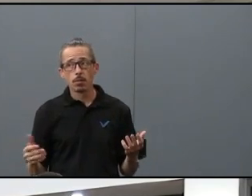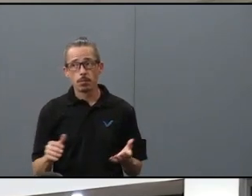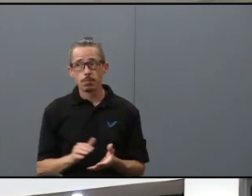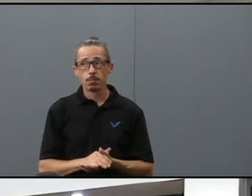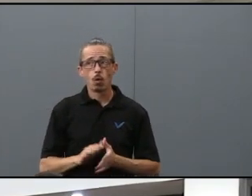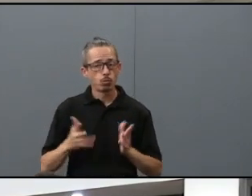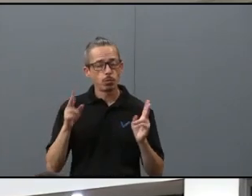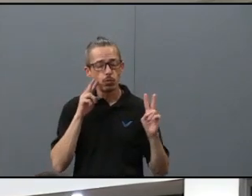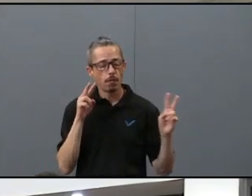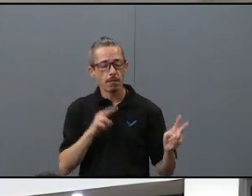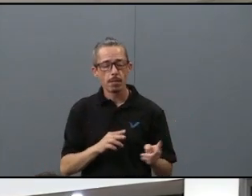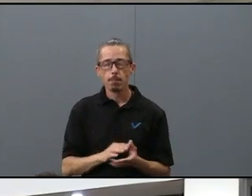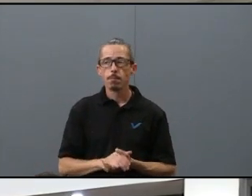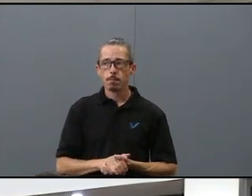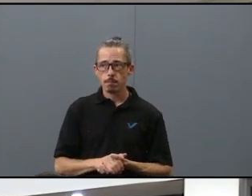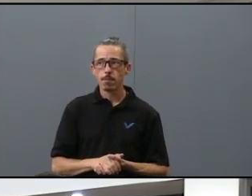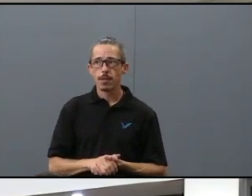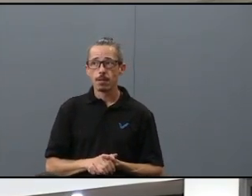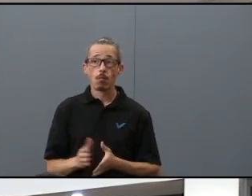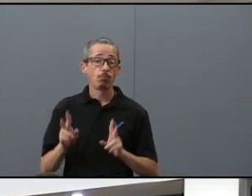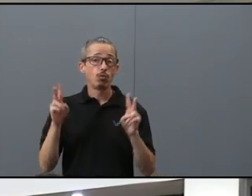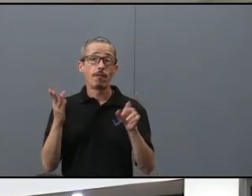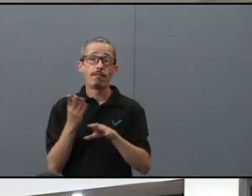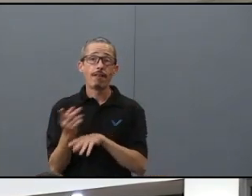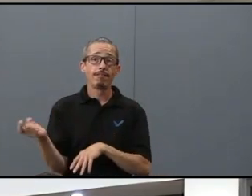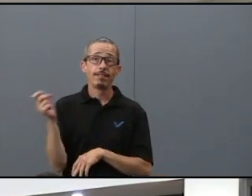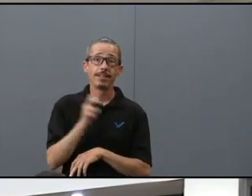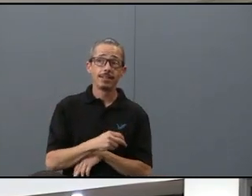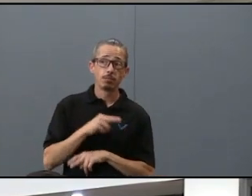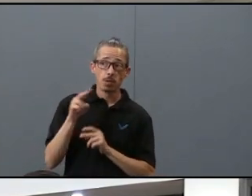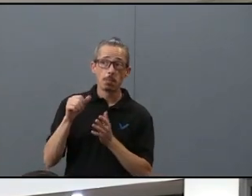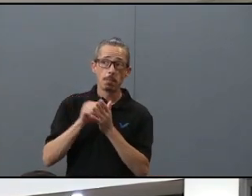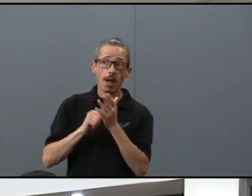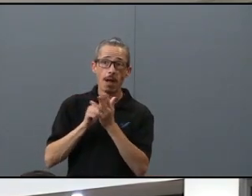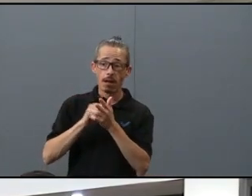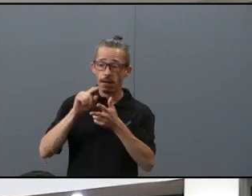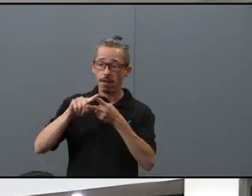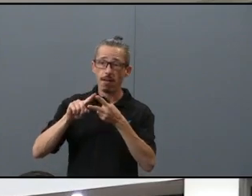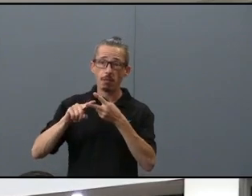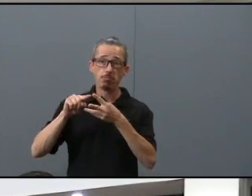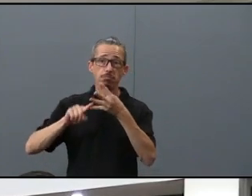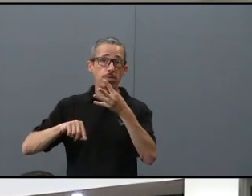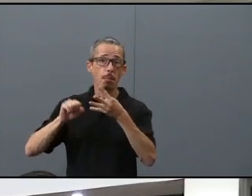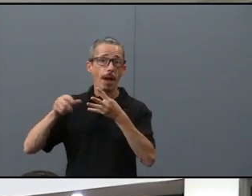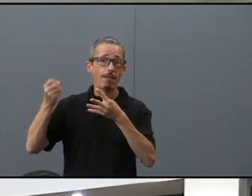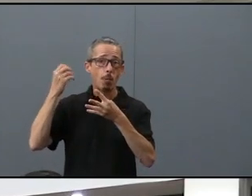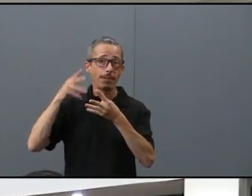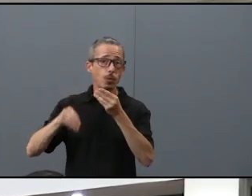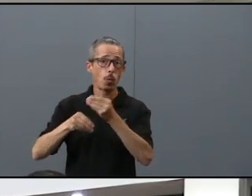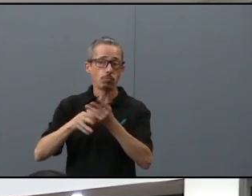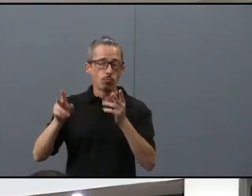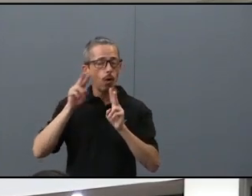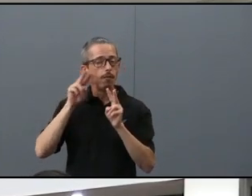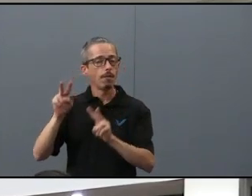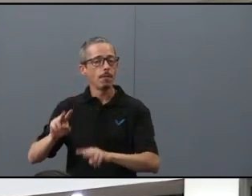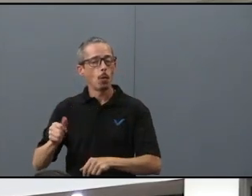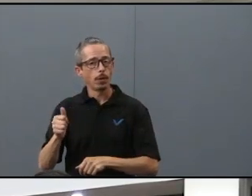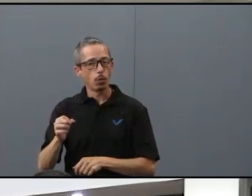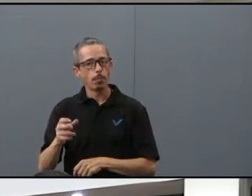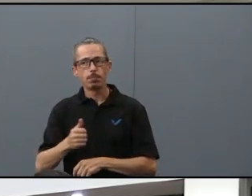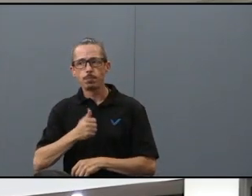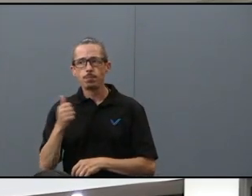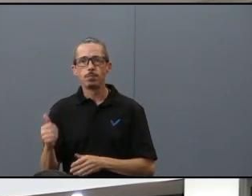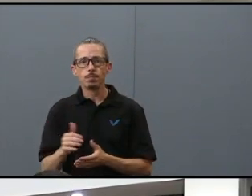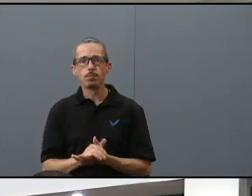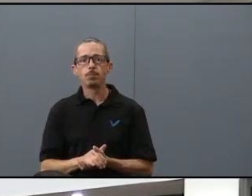surpris on va voir bah j'ai vérifié àer puis je suis pas bien bon informatique j'essa d'imprimer ça la mus non non non mais c'est correct on va aller voir là ok